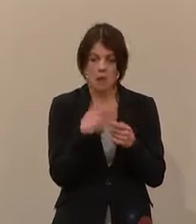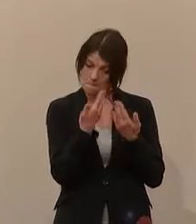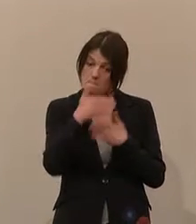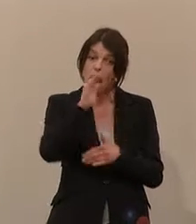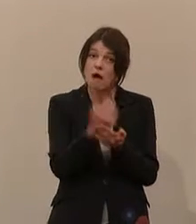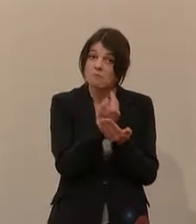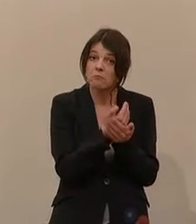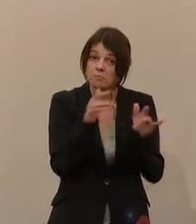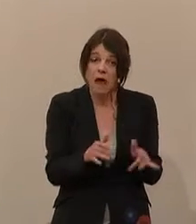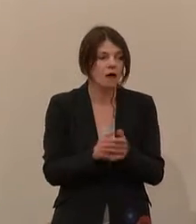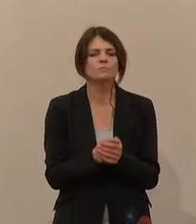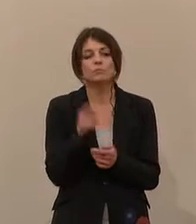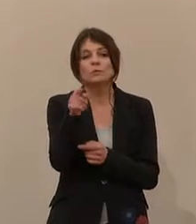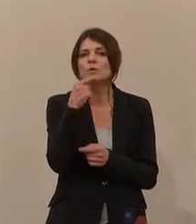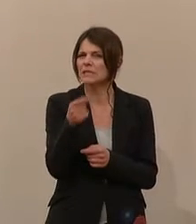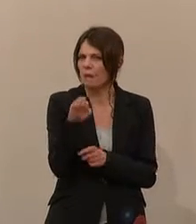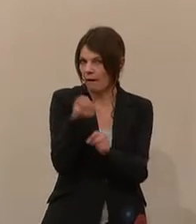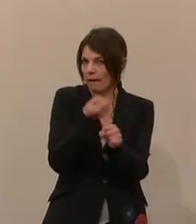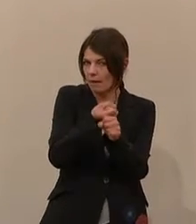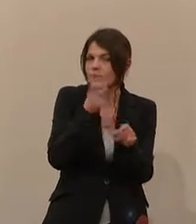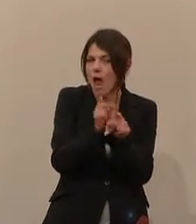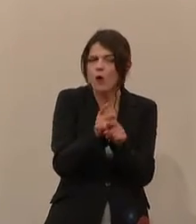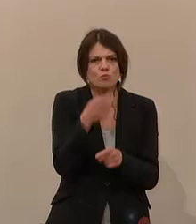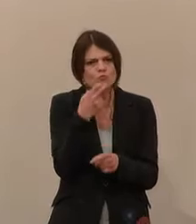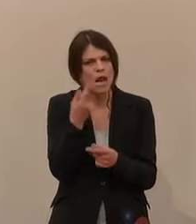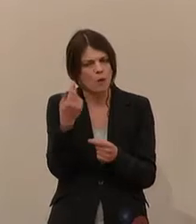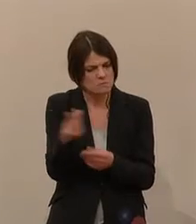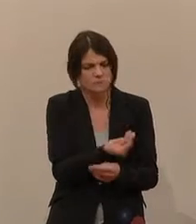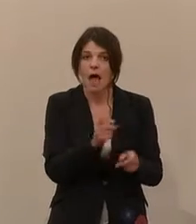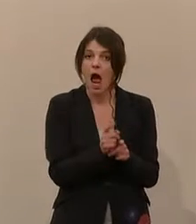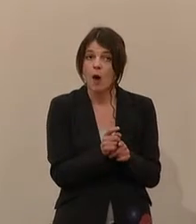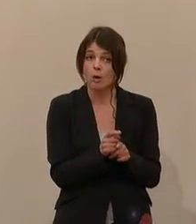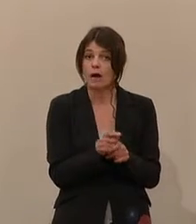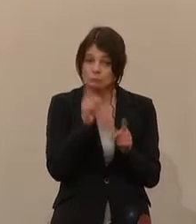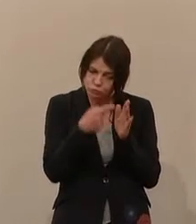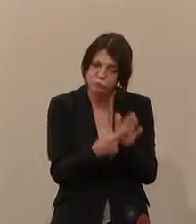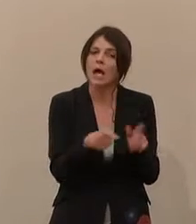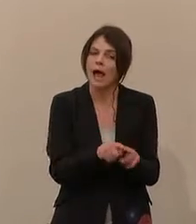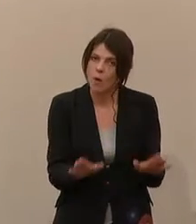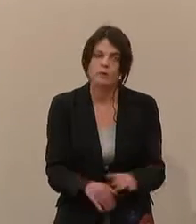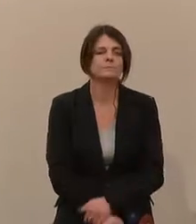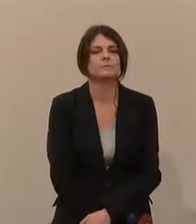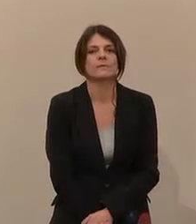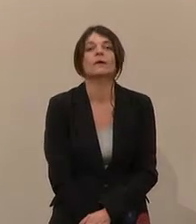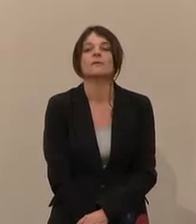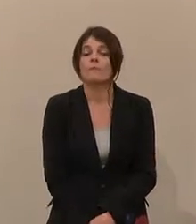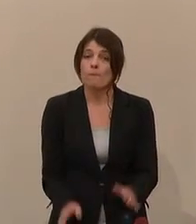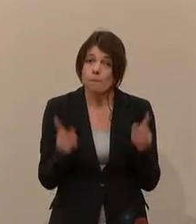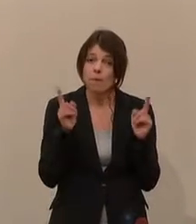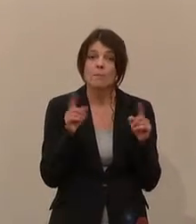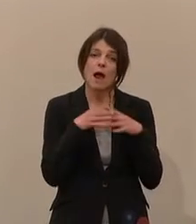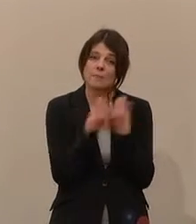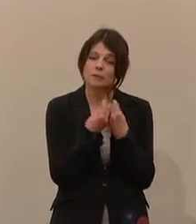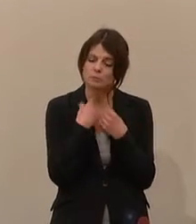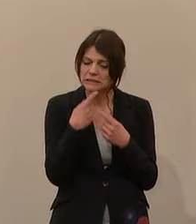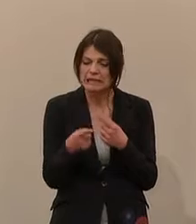Mehreinnahmen hat und Sie sagen ja, Sie kämpfen dafür und wollen die auch bekommen, dann sollte man die auch irgendwo abbilden. Grundsätzlich ist aber zu sagen,